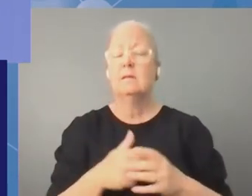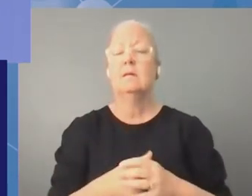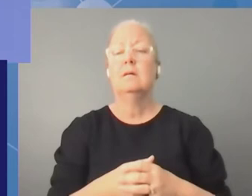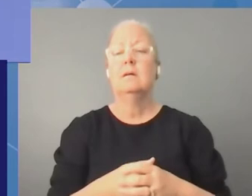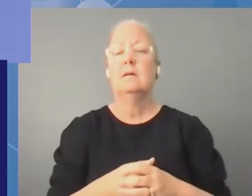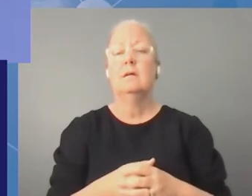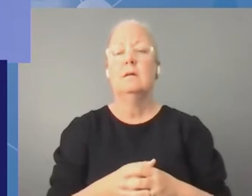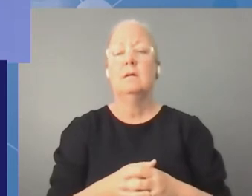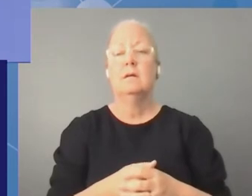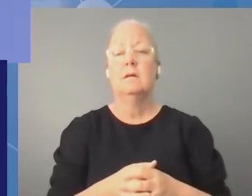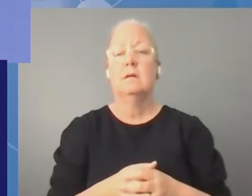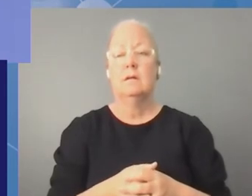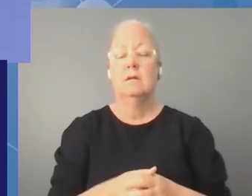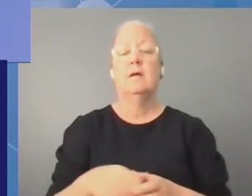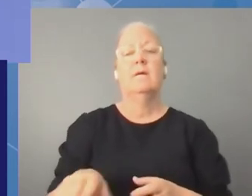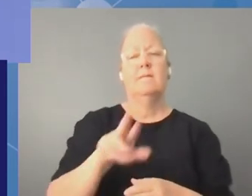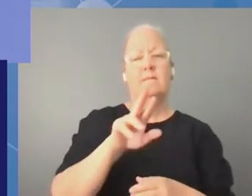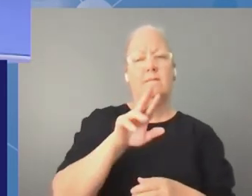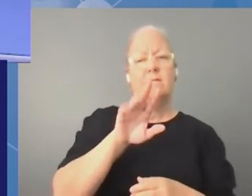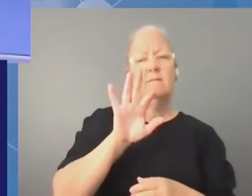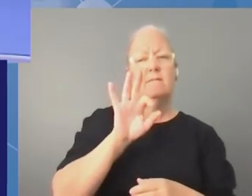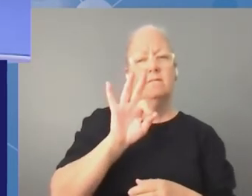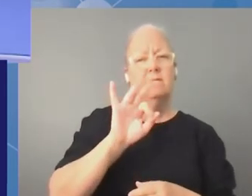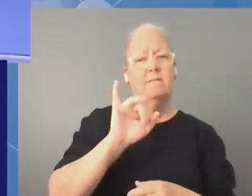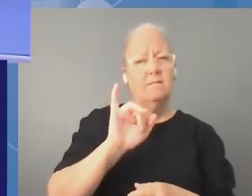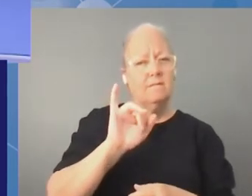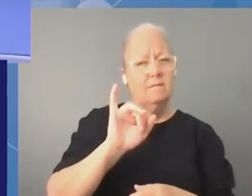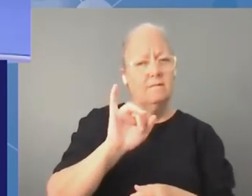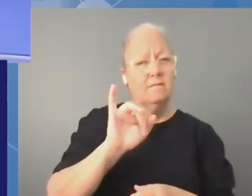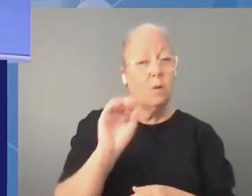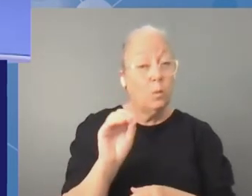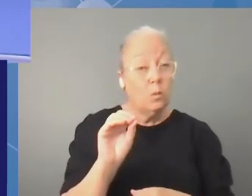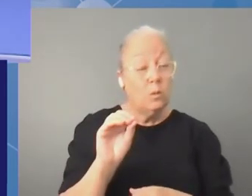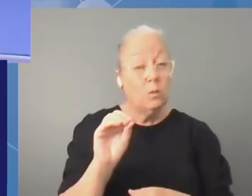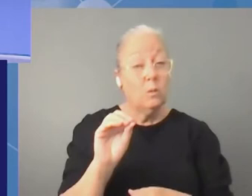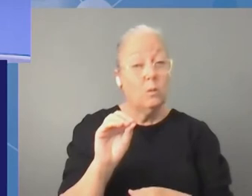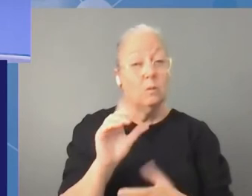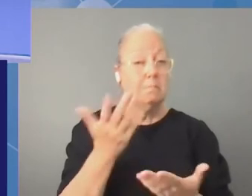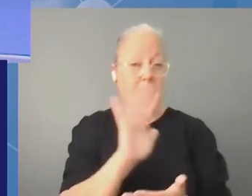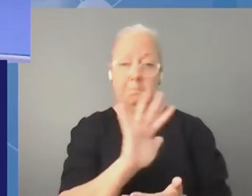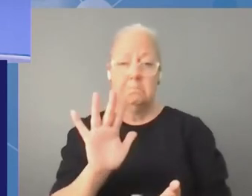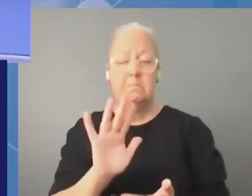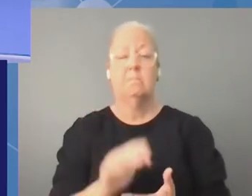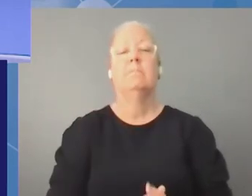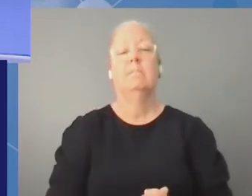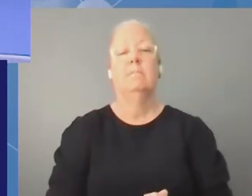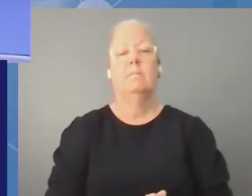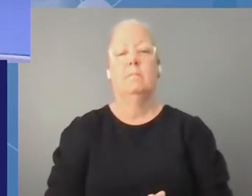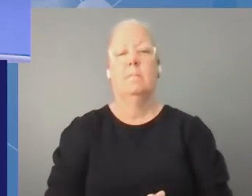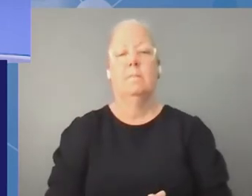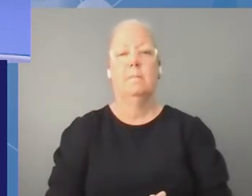在线的吧，首先是抱歉，可能是把姓名发音不是很准确的。